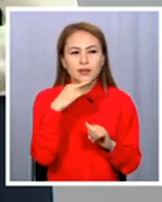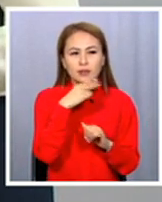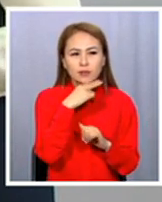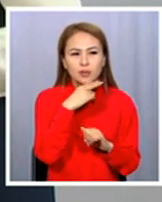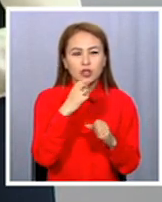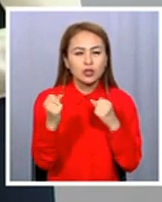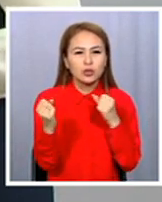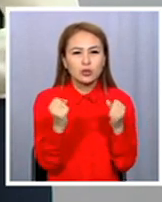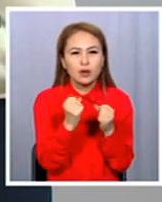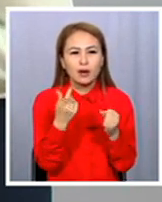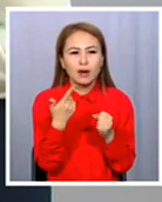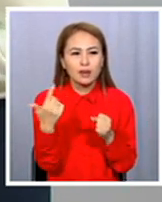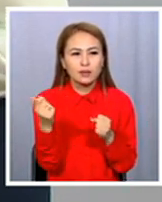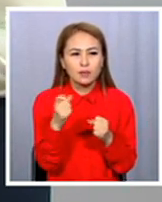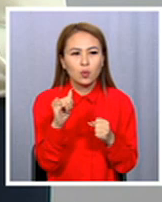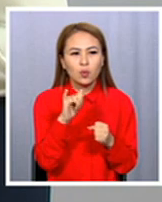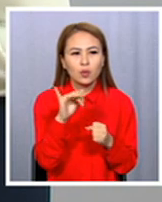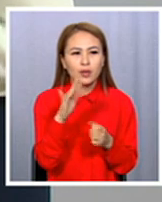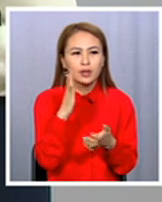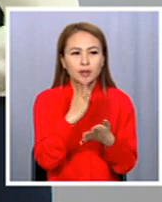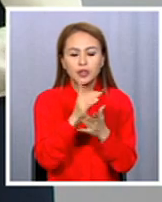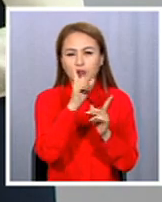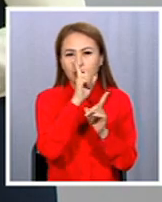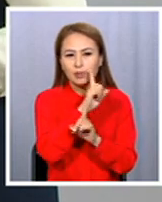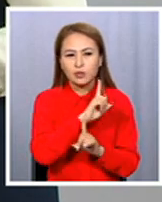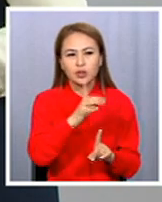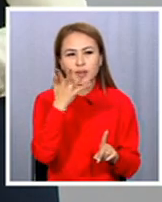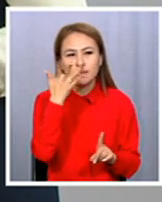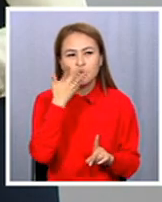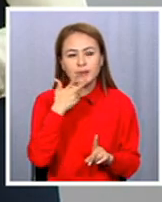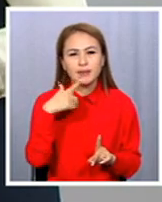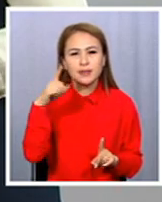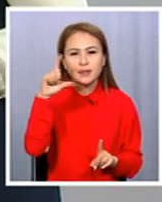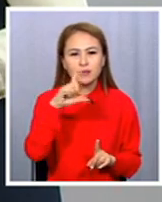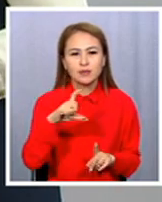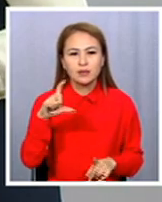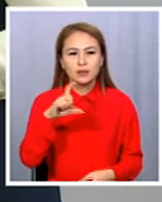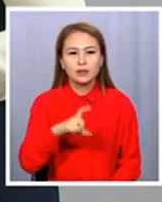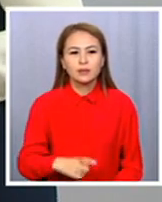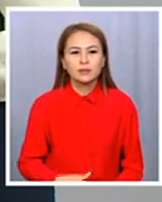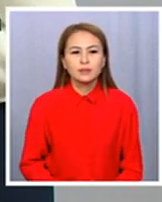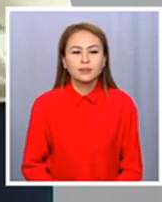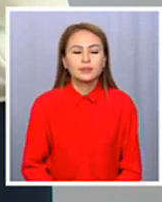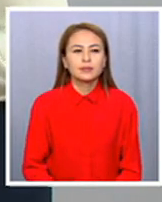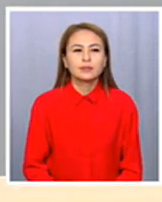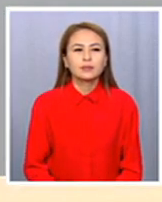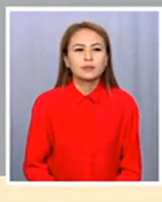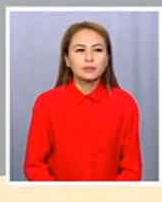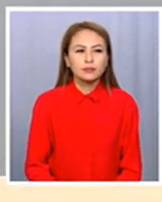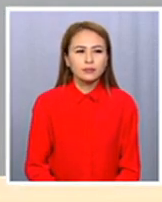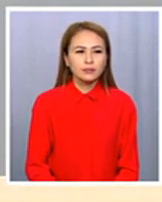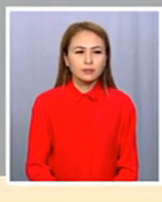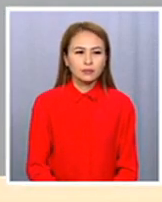и замерзших газов. У Урана необычный синий цвет.